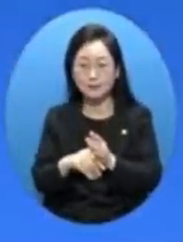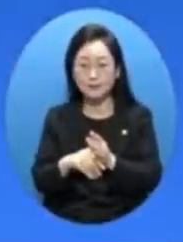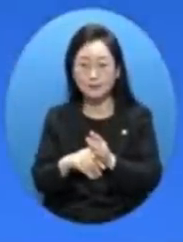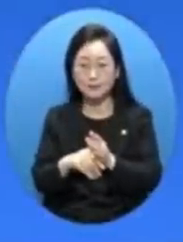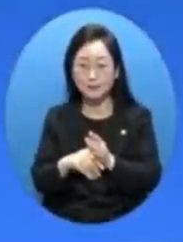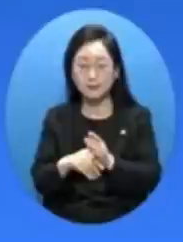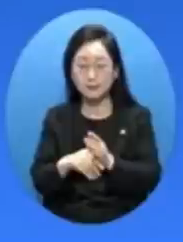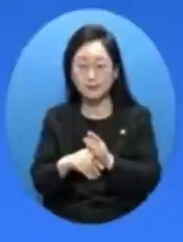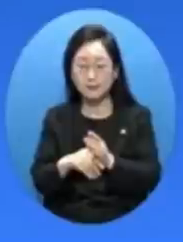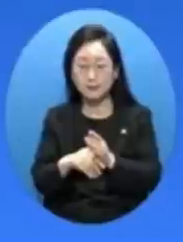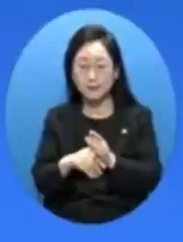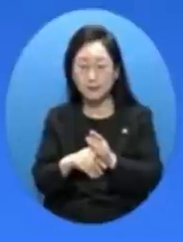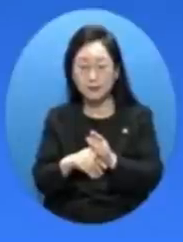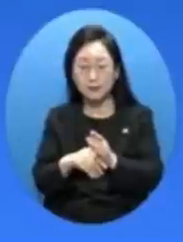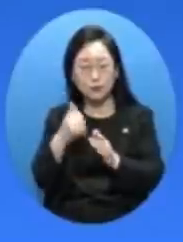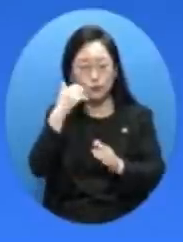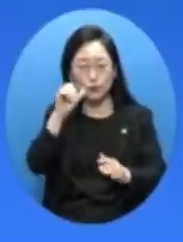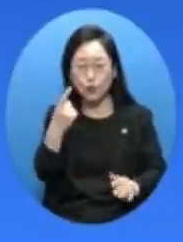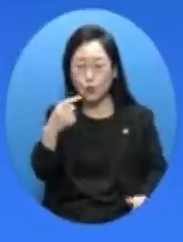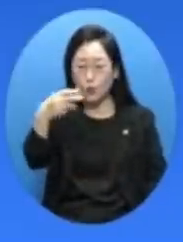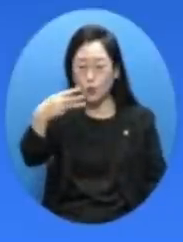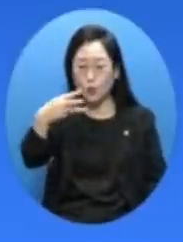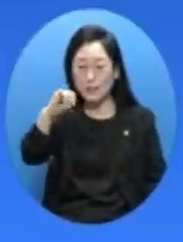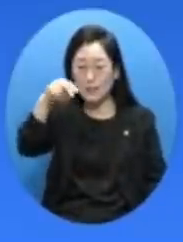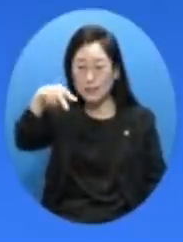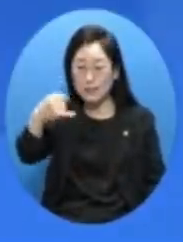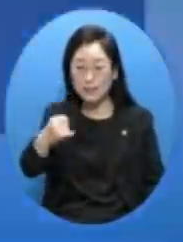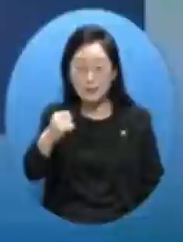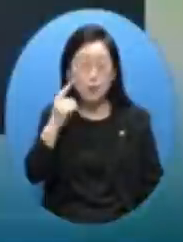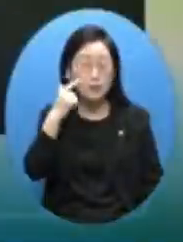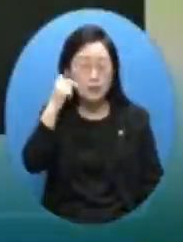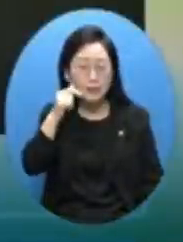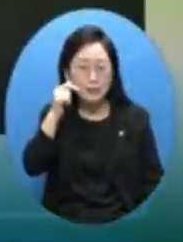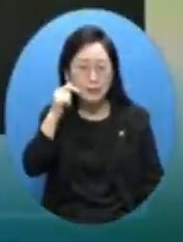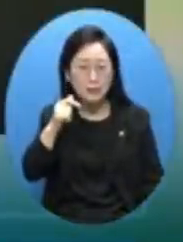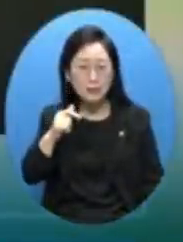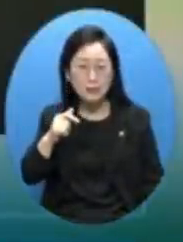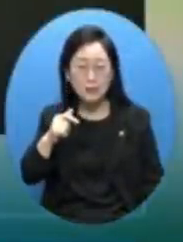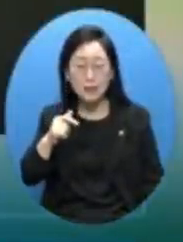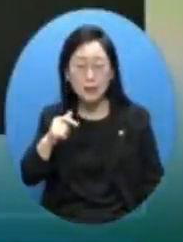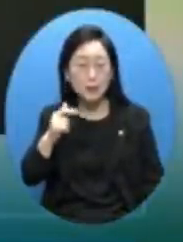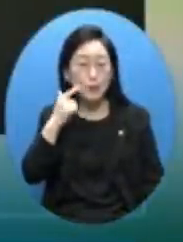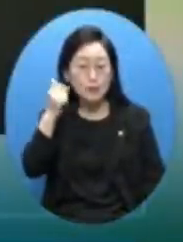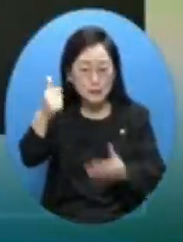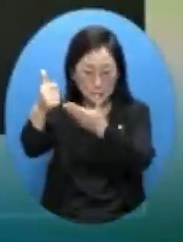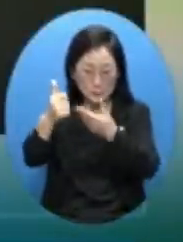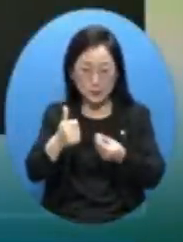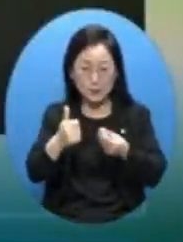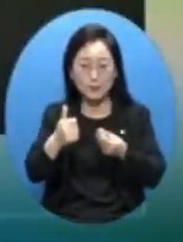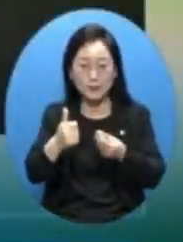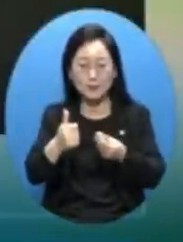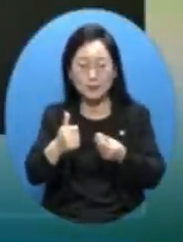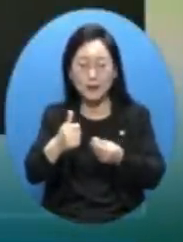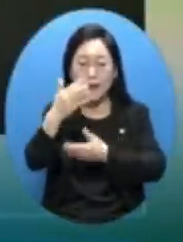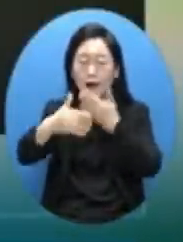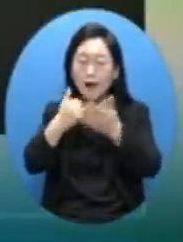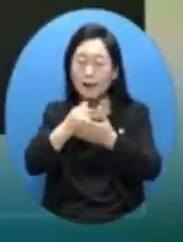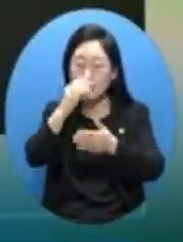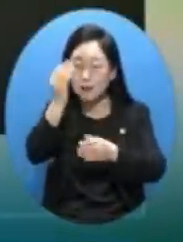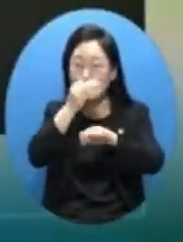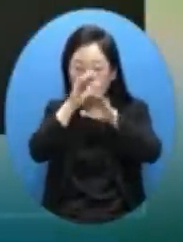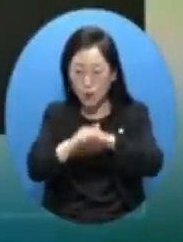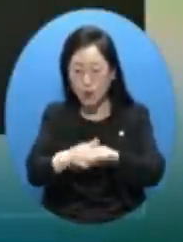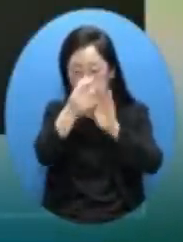미국에서 오티스 키넌 목사님이라는 분이 오셔서 큰 성회를 인도하셨습니다. 이 오티스 키넌 목사님은 하나님의 성의